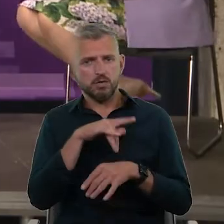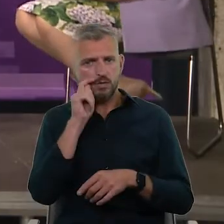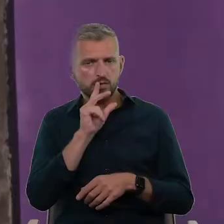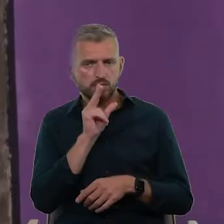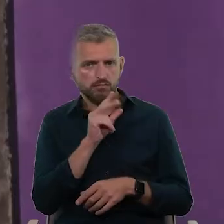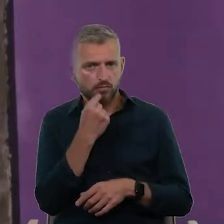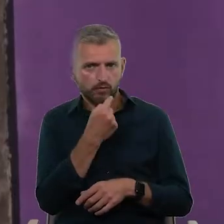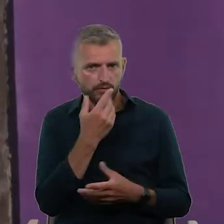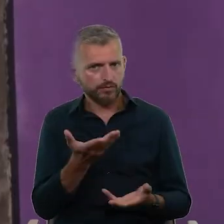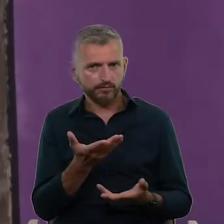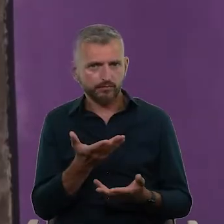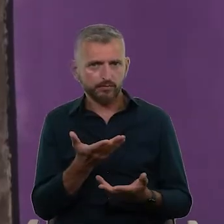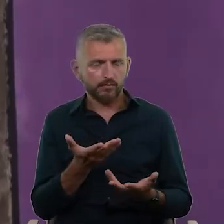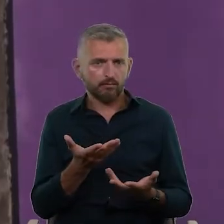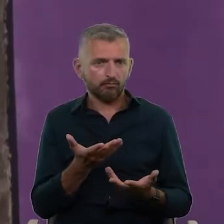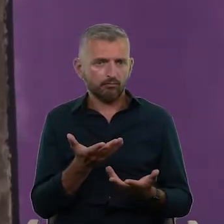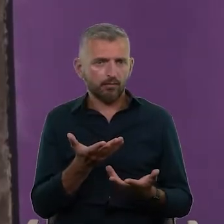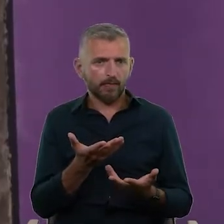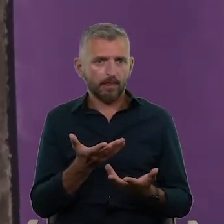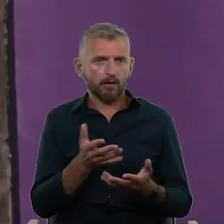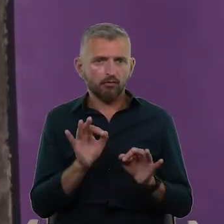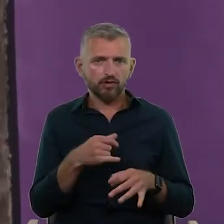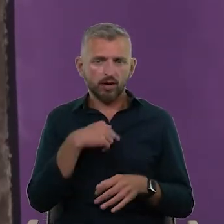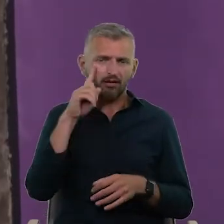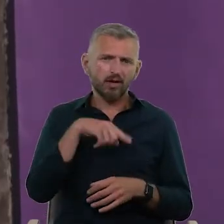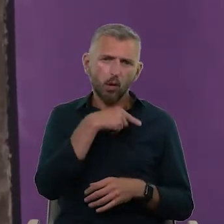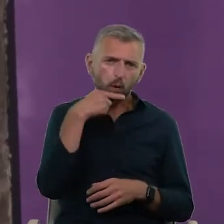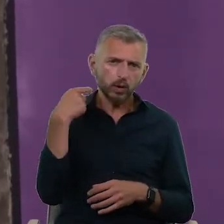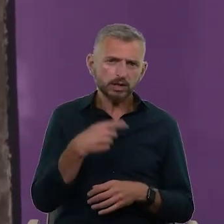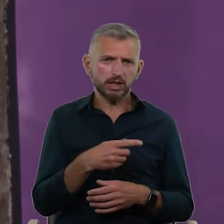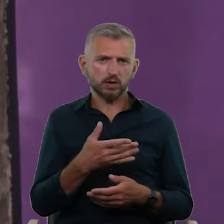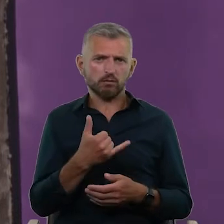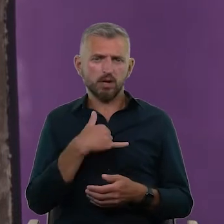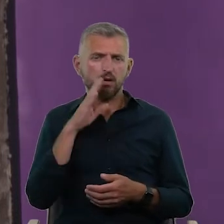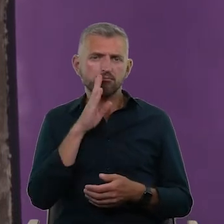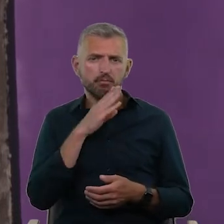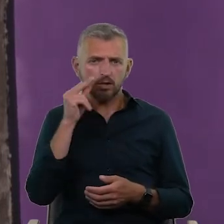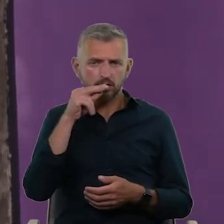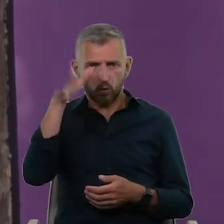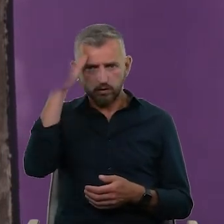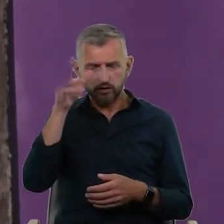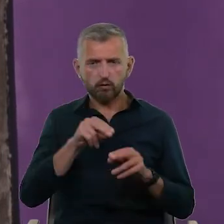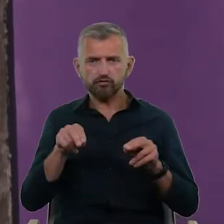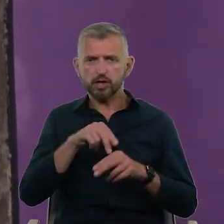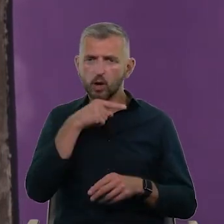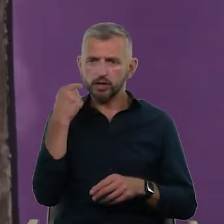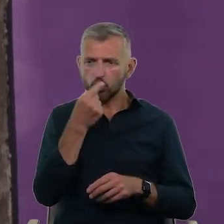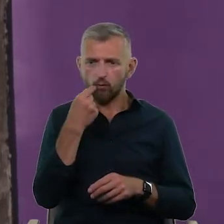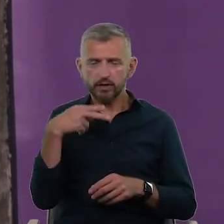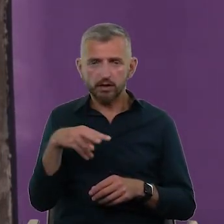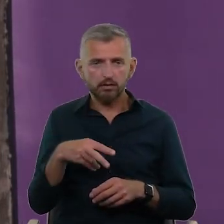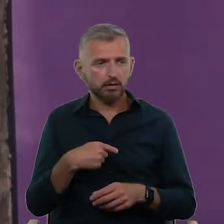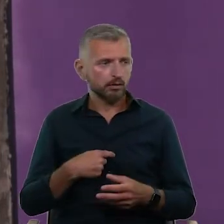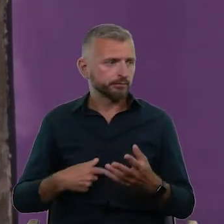тільки українською мовою. Хоча знаю і російською, в мене мати за освіту, вчителька російської мови і літератури, я